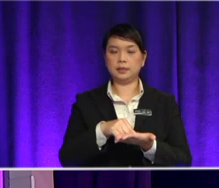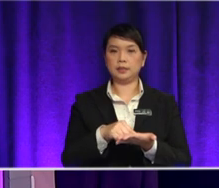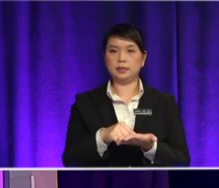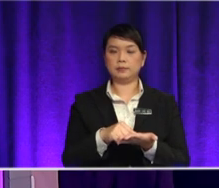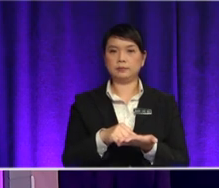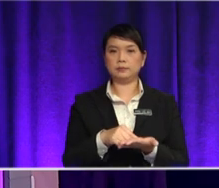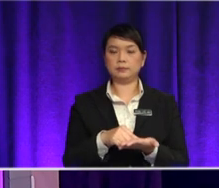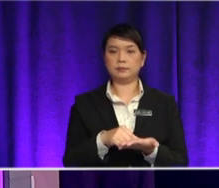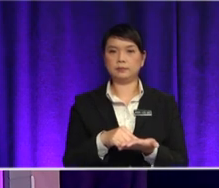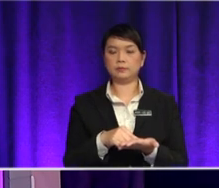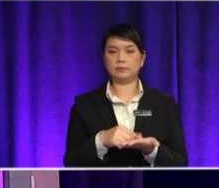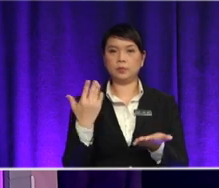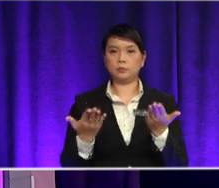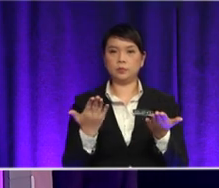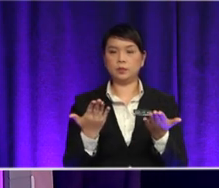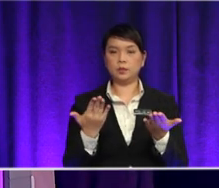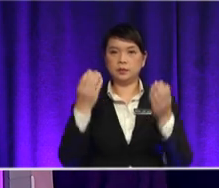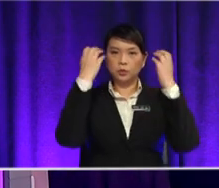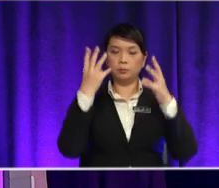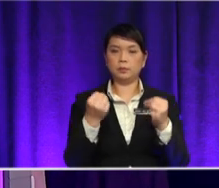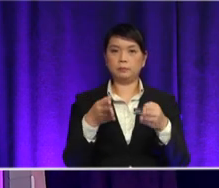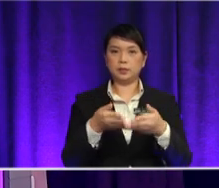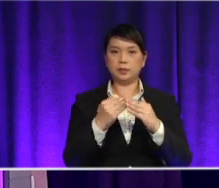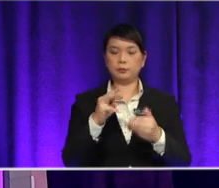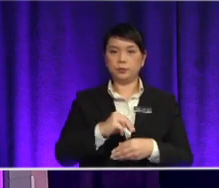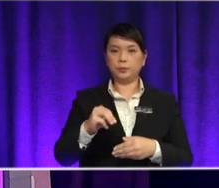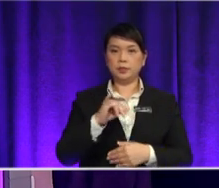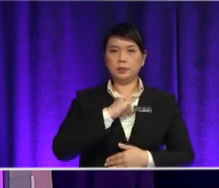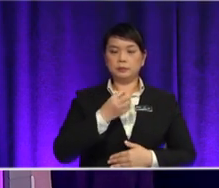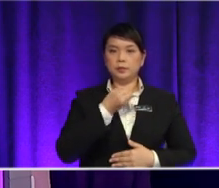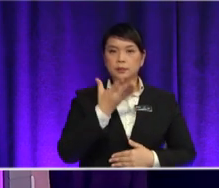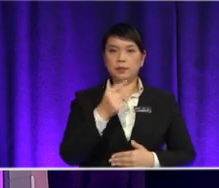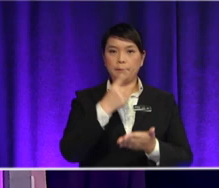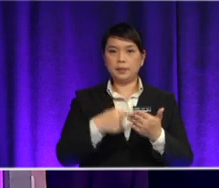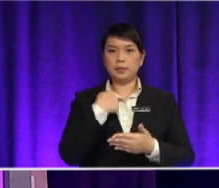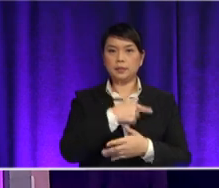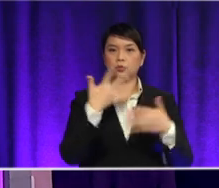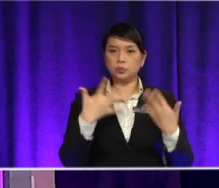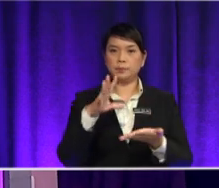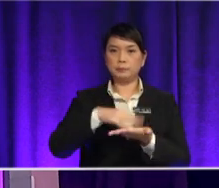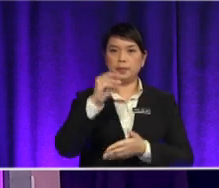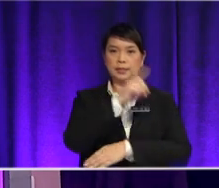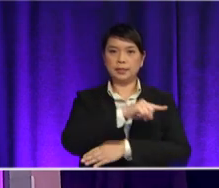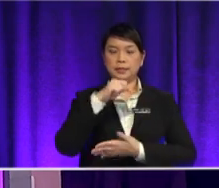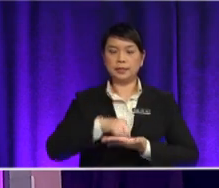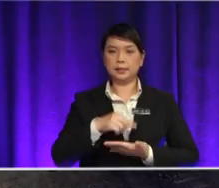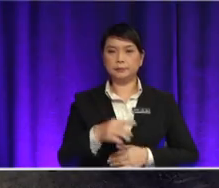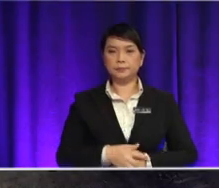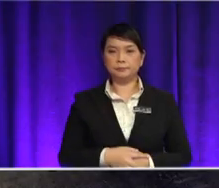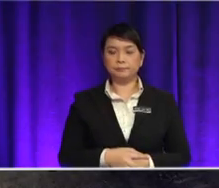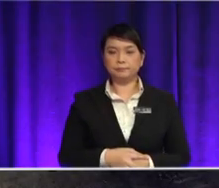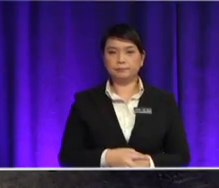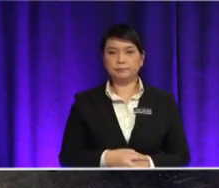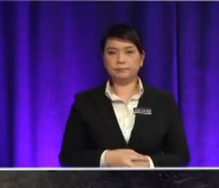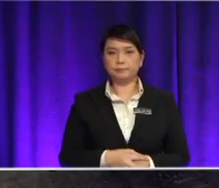Mungkin saya nak minta murid saya boleh tak murid saya bagi tahu apa yang kita dah belajar hari ini sedikit? Boleh. Kita mungkin perlukan